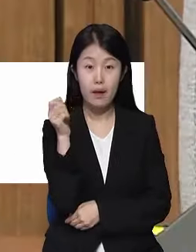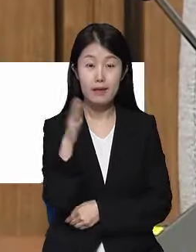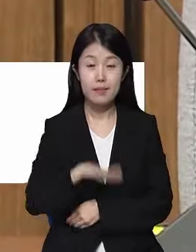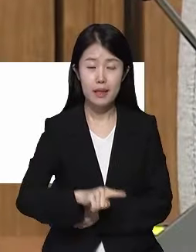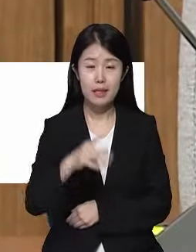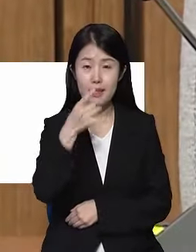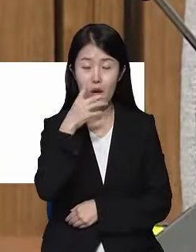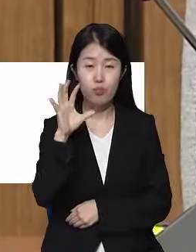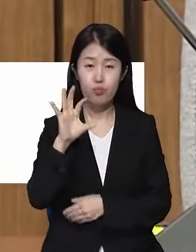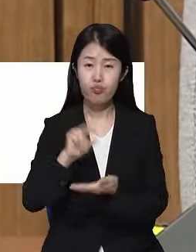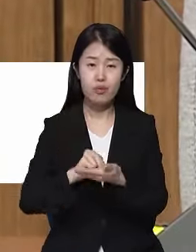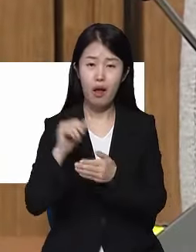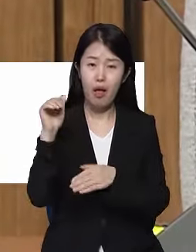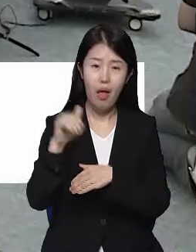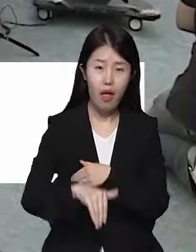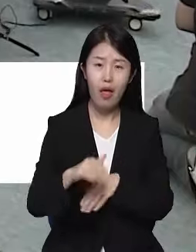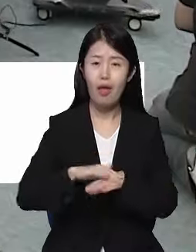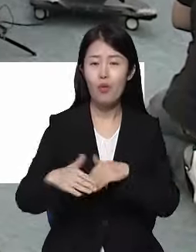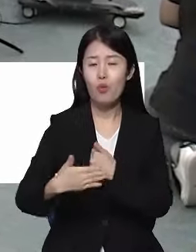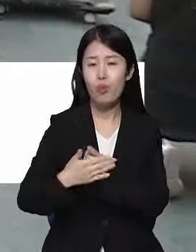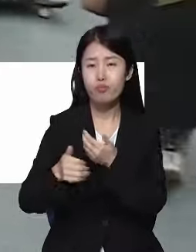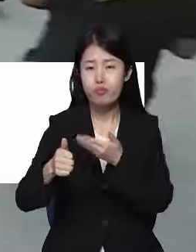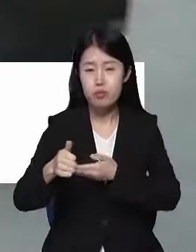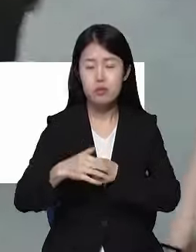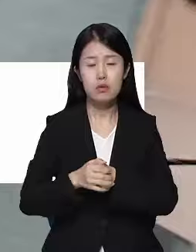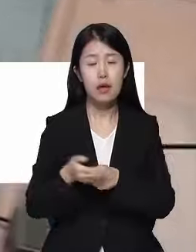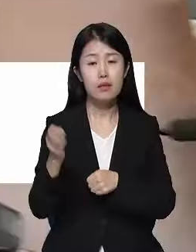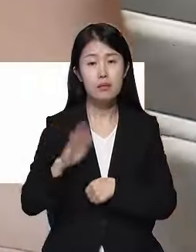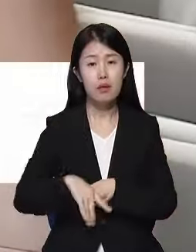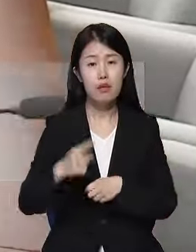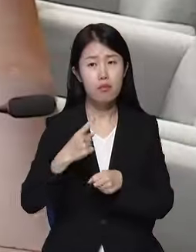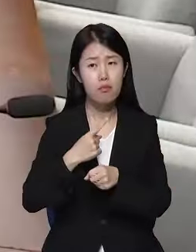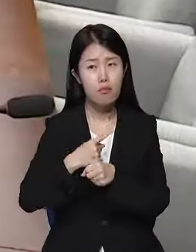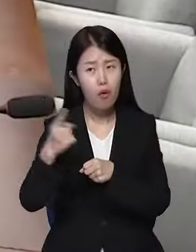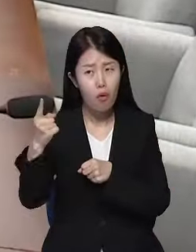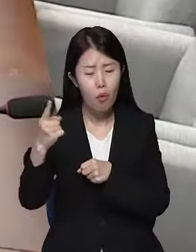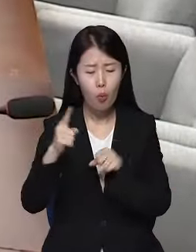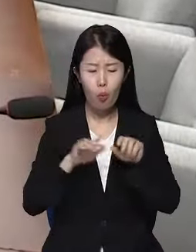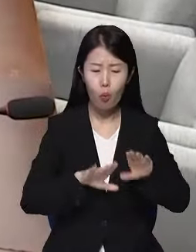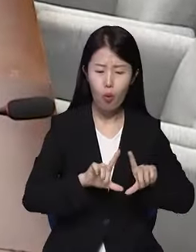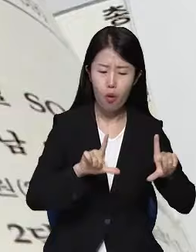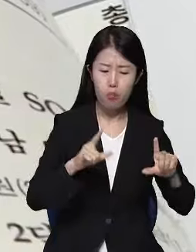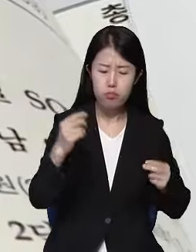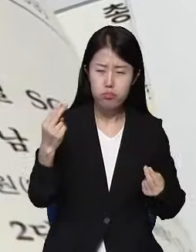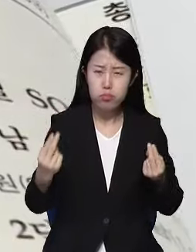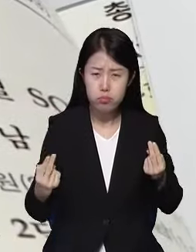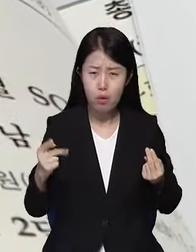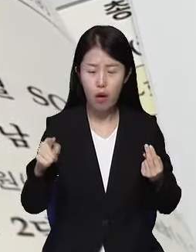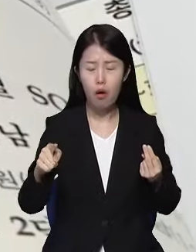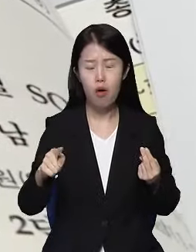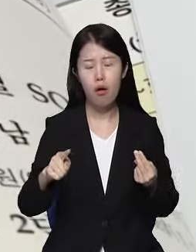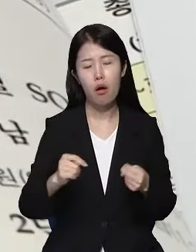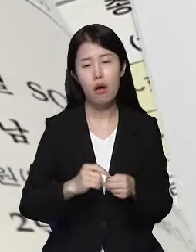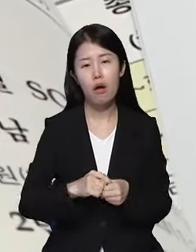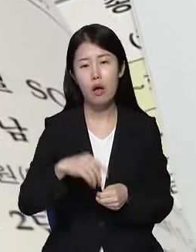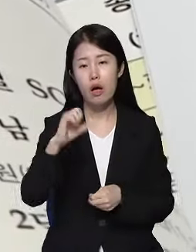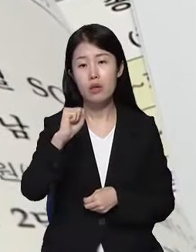협조를 요청했습니다. 이어 올해에 비해 내년도 SOC 사업 예산이 절반 가까이